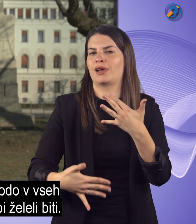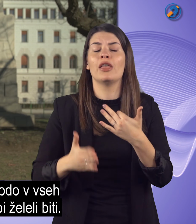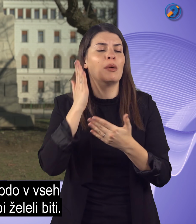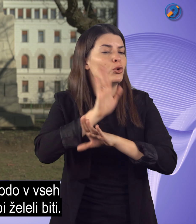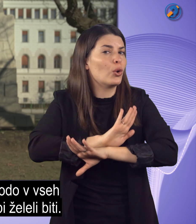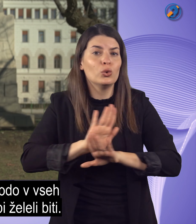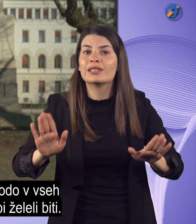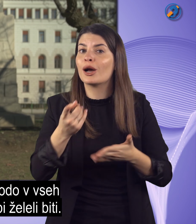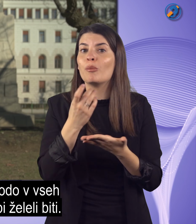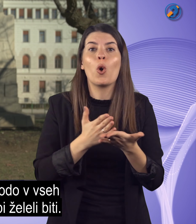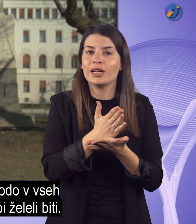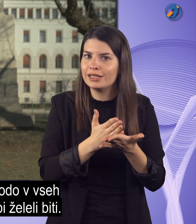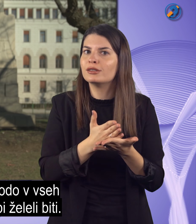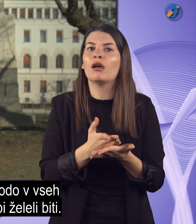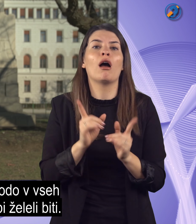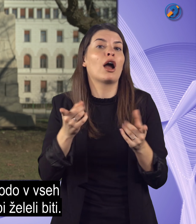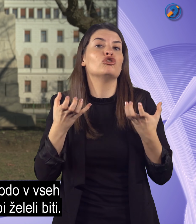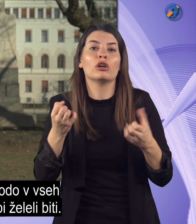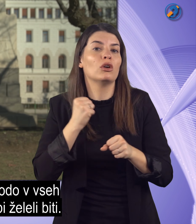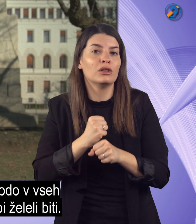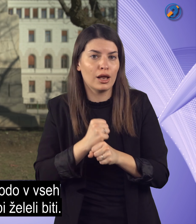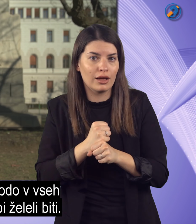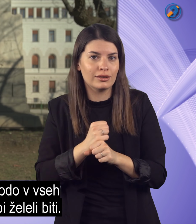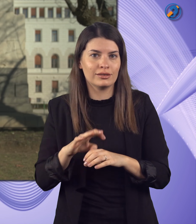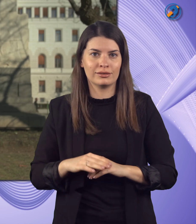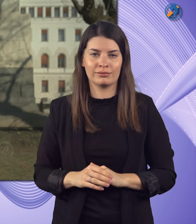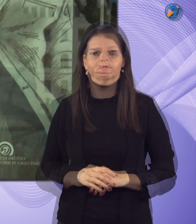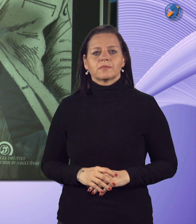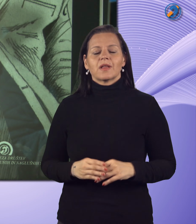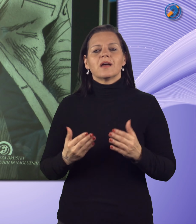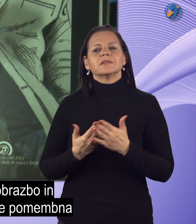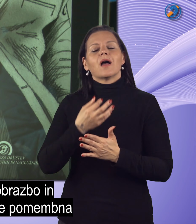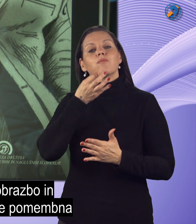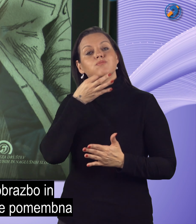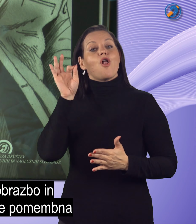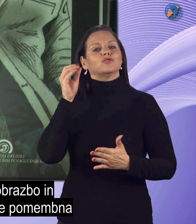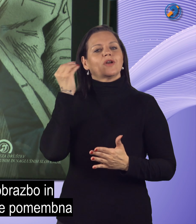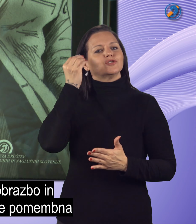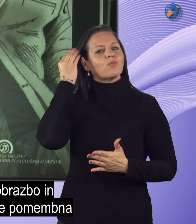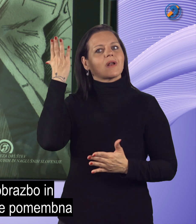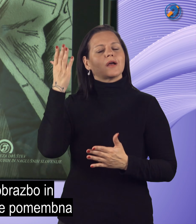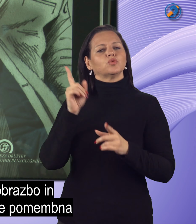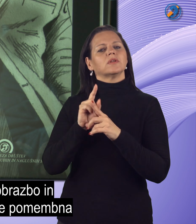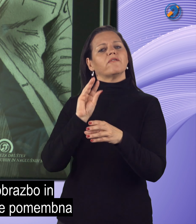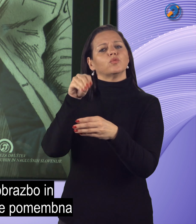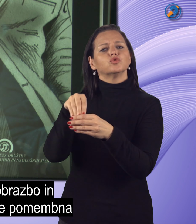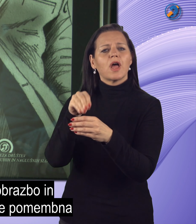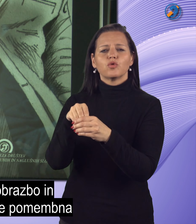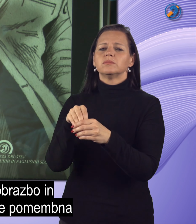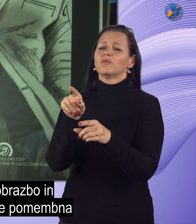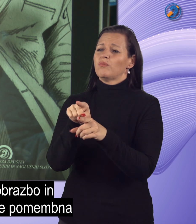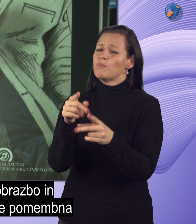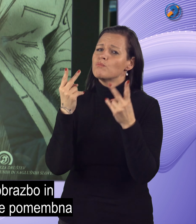torej da bodo v vseh poklicih, kjer bi želeli biti. Za boljšo izobrazbo in